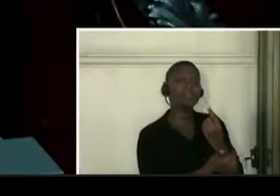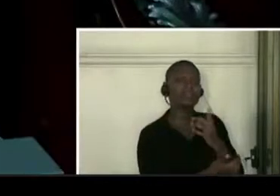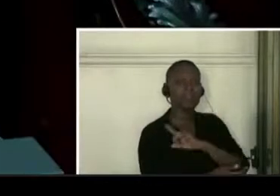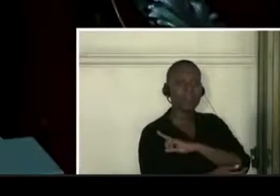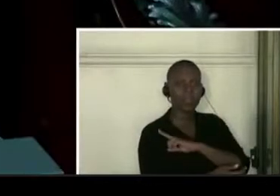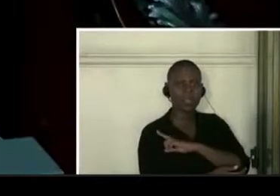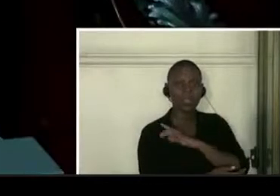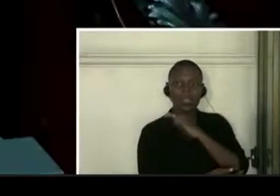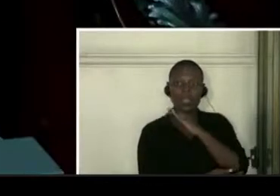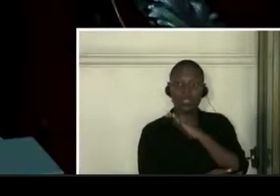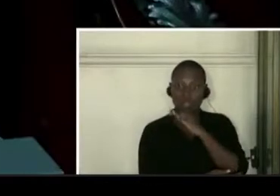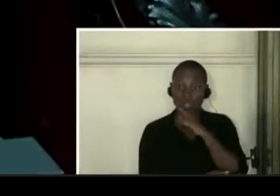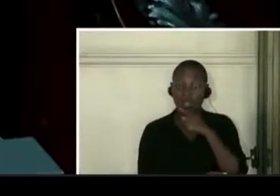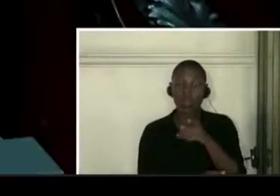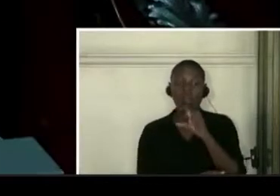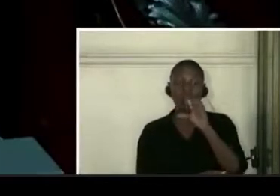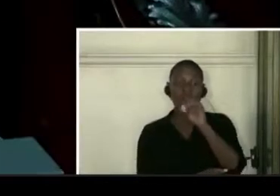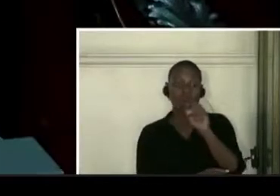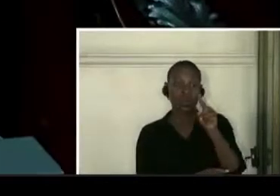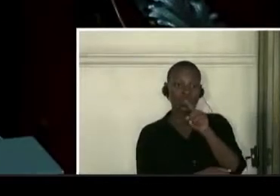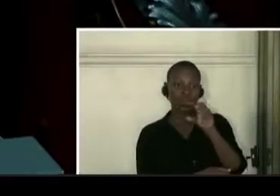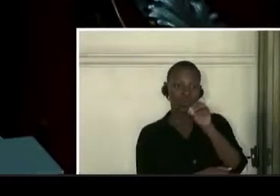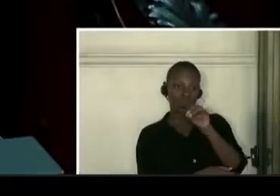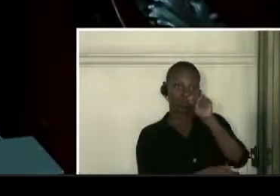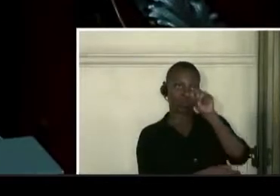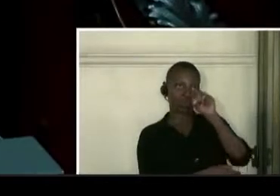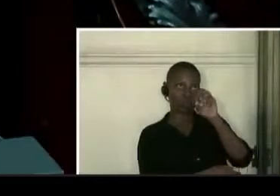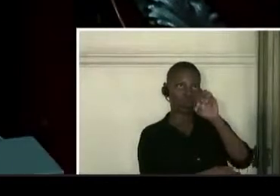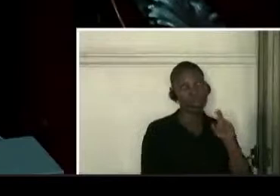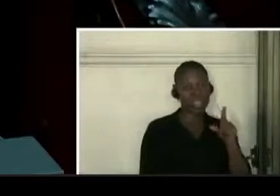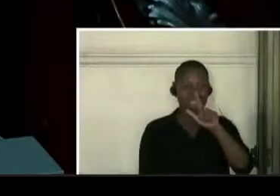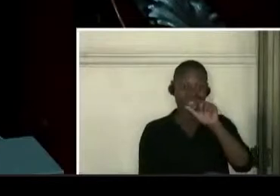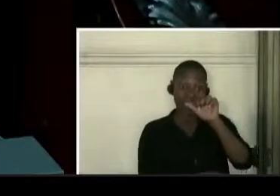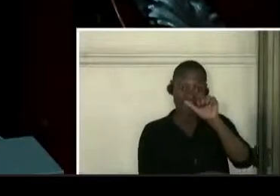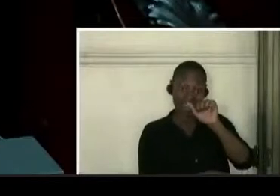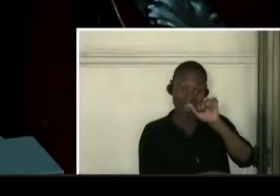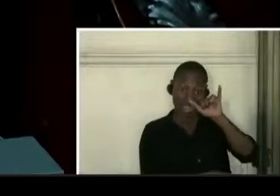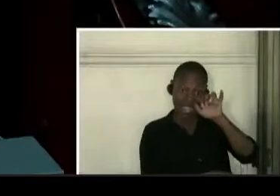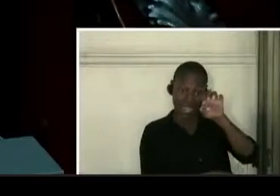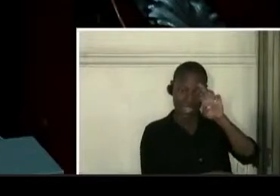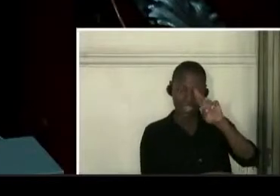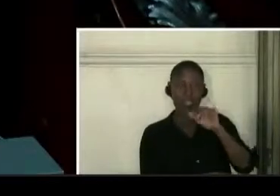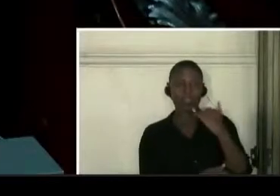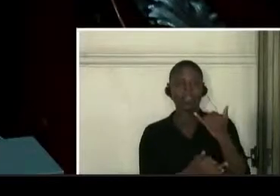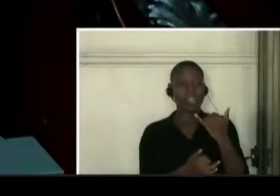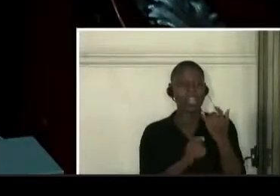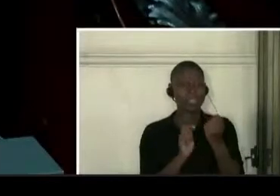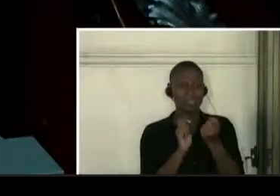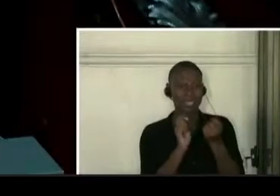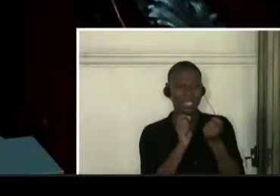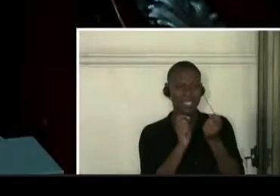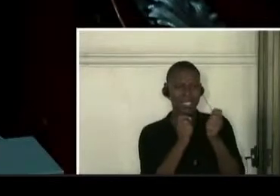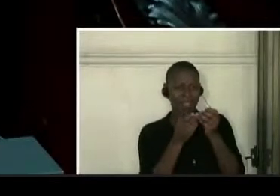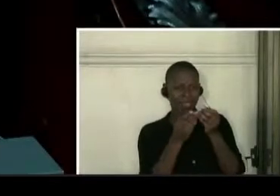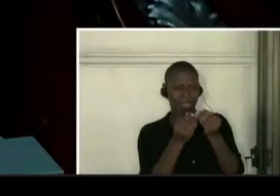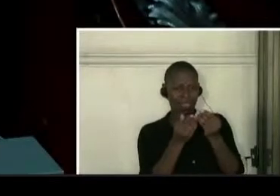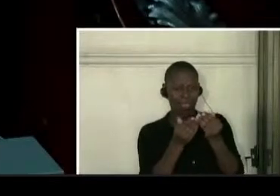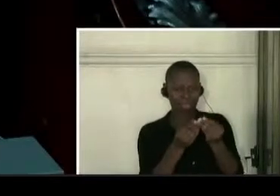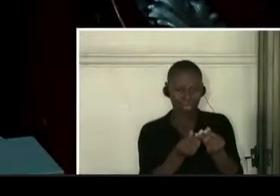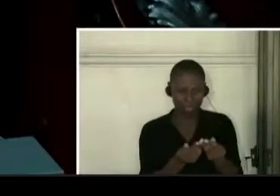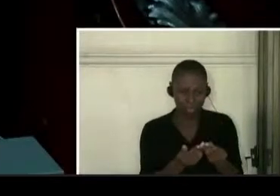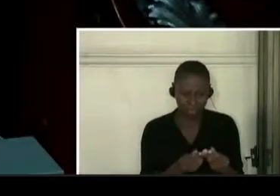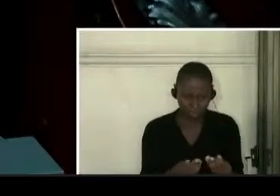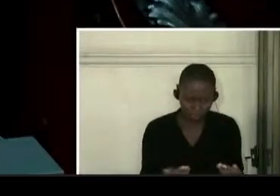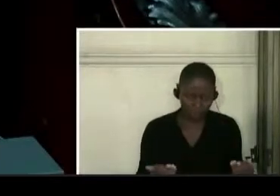oluvikele umkhathi, ozone layer. Lokhu ke kuchaza ukuthi zikhona izindlela nezaba esingazenza